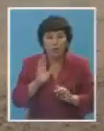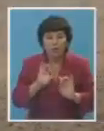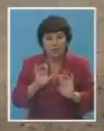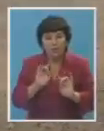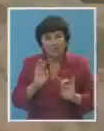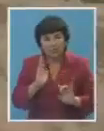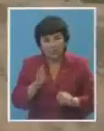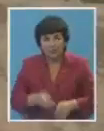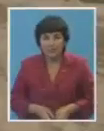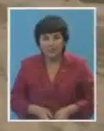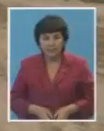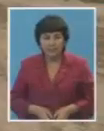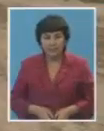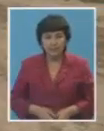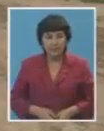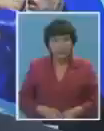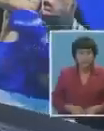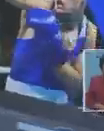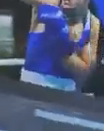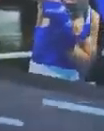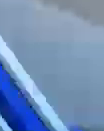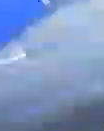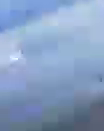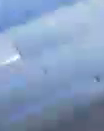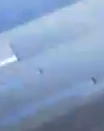алдағы шығарылымда әңгімелейтін боламыз.